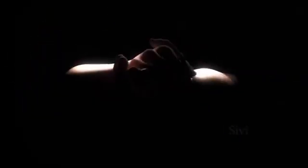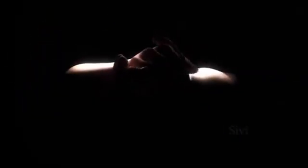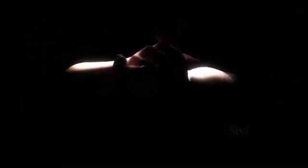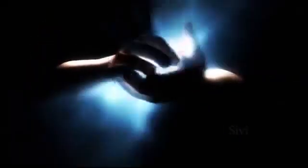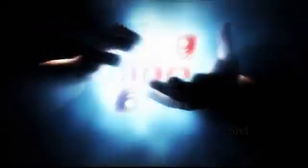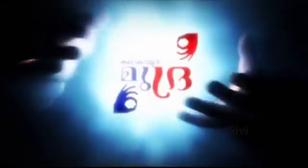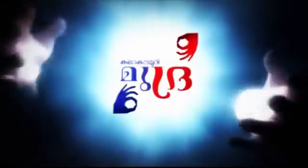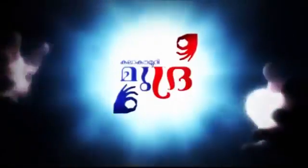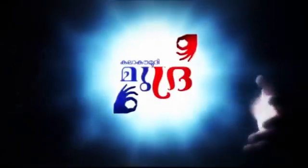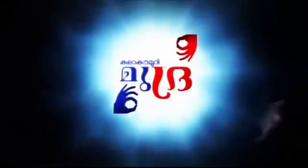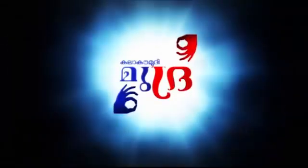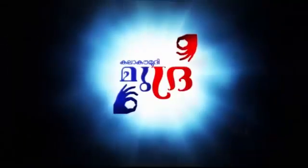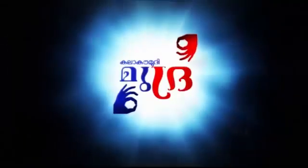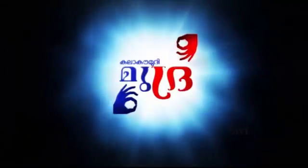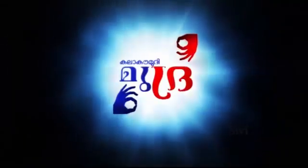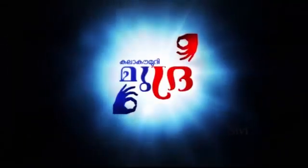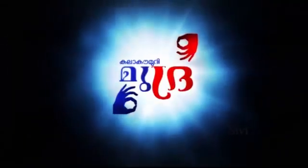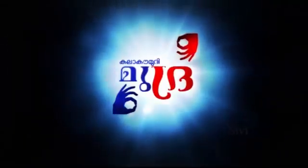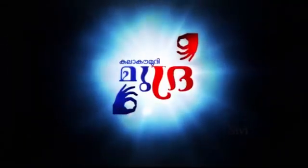ഇതിന്റെ ഭാഗമായി